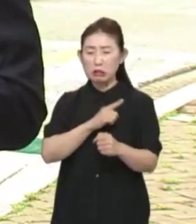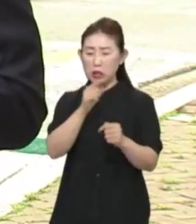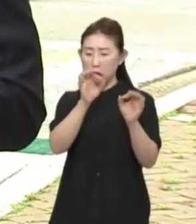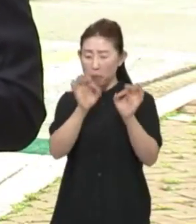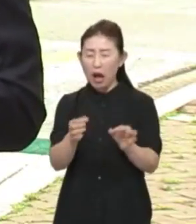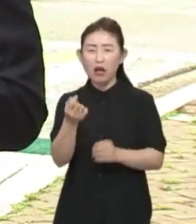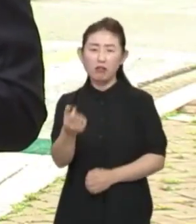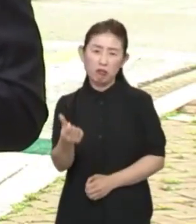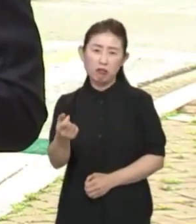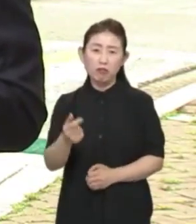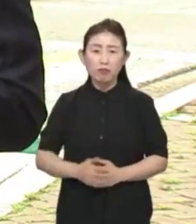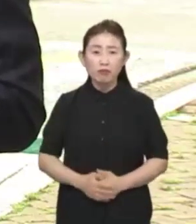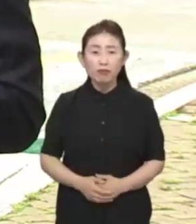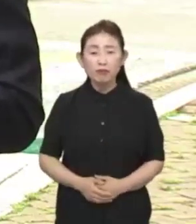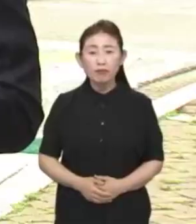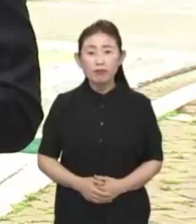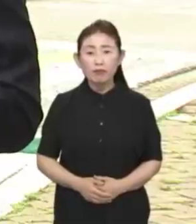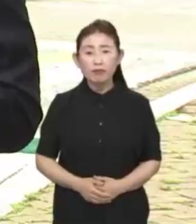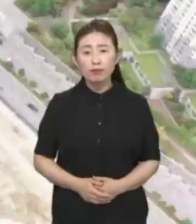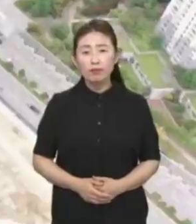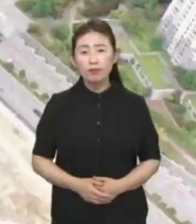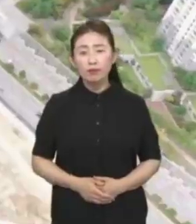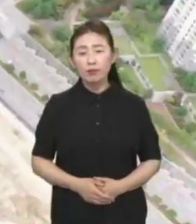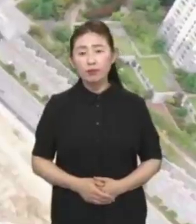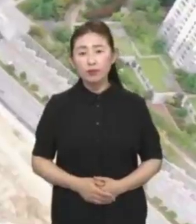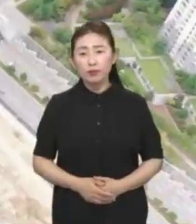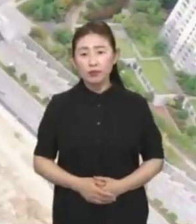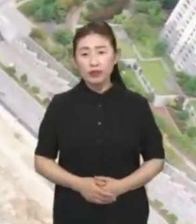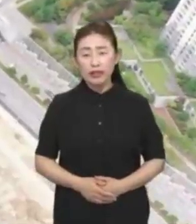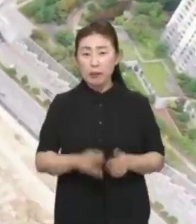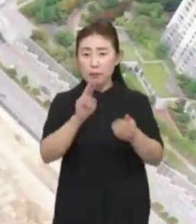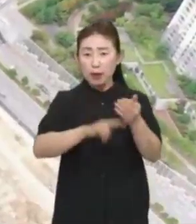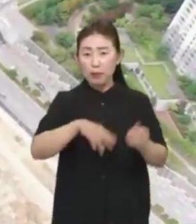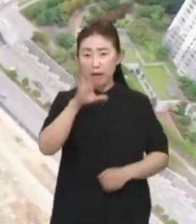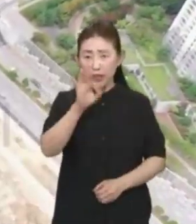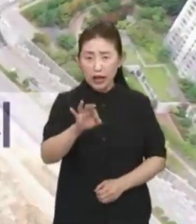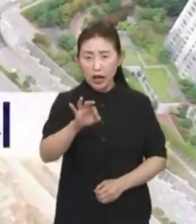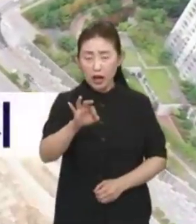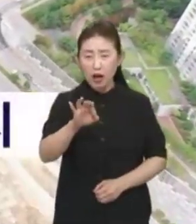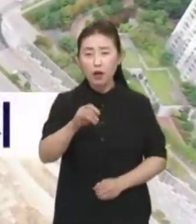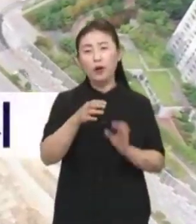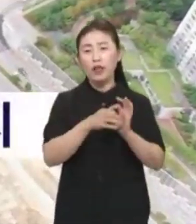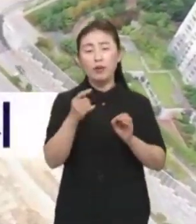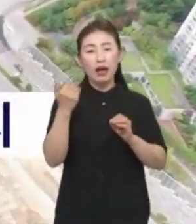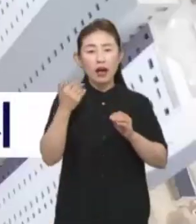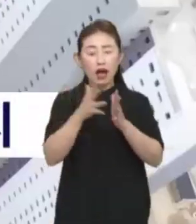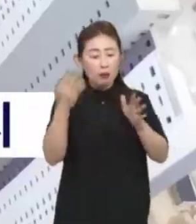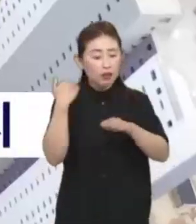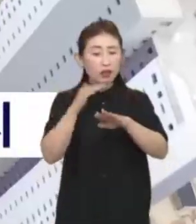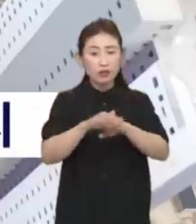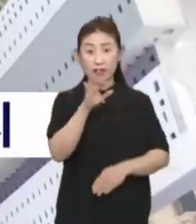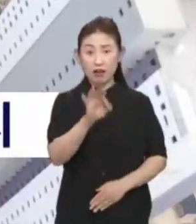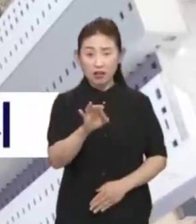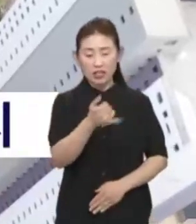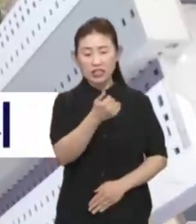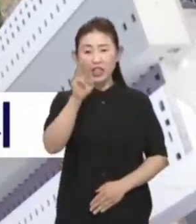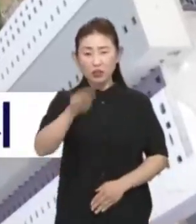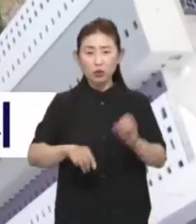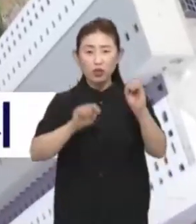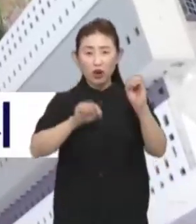폭의 소폭 하락세에 그쳤습니다. 여기에 매매가에 영향을 미치는 아파트 전세 가격도